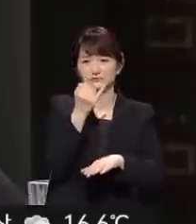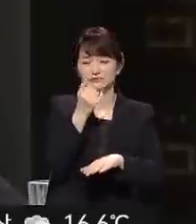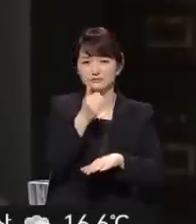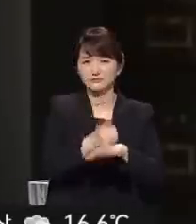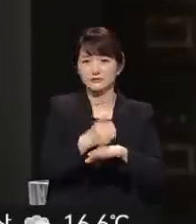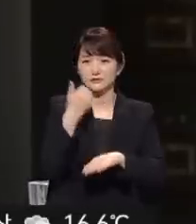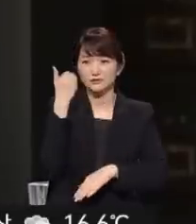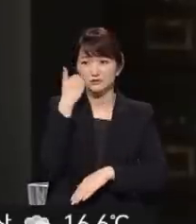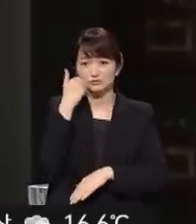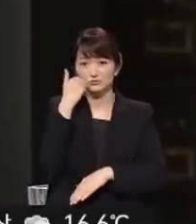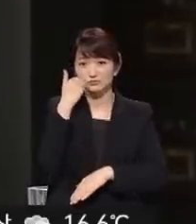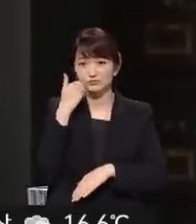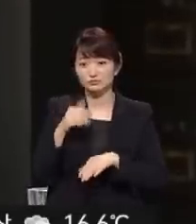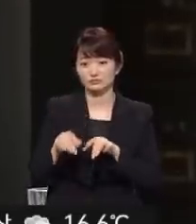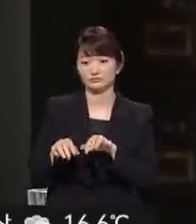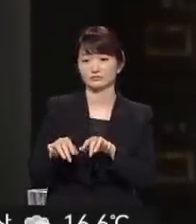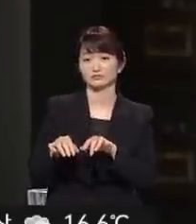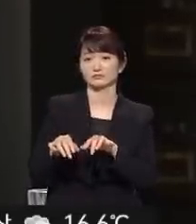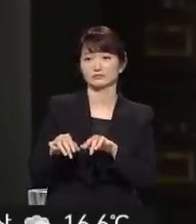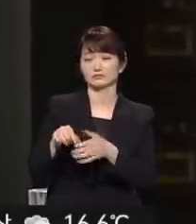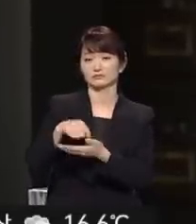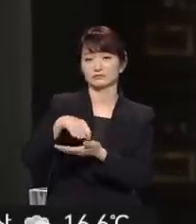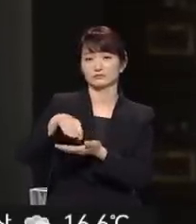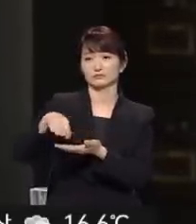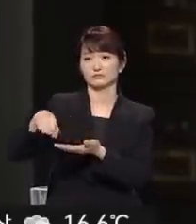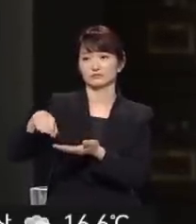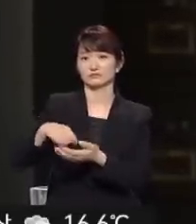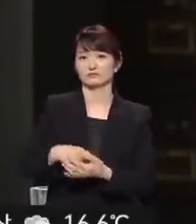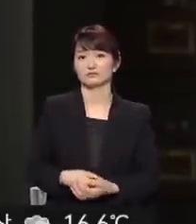올림 뭐 이런 유서를 쓰면서